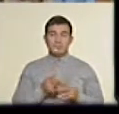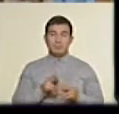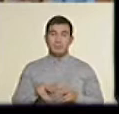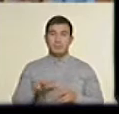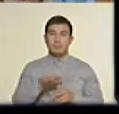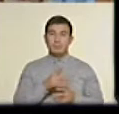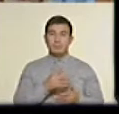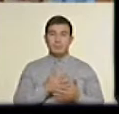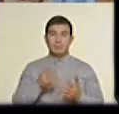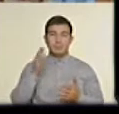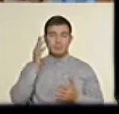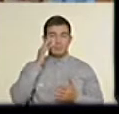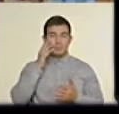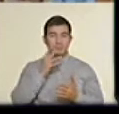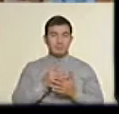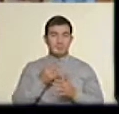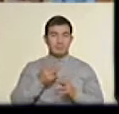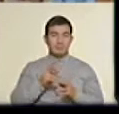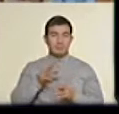savodxonlik darajasi ham